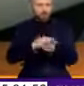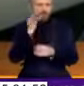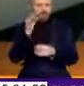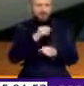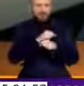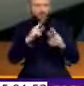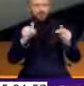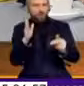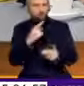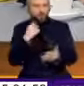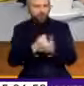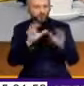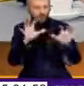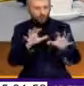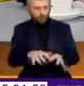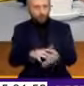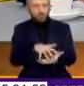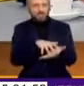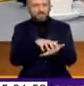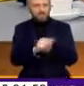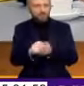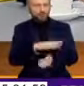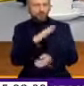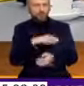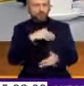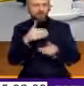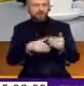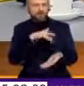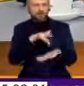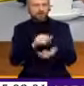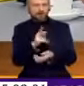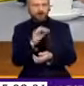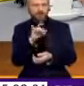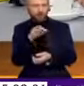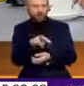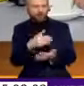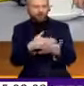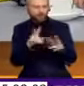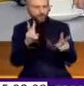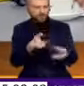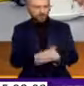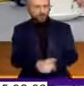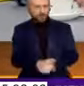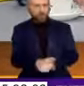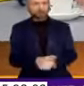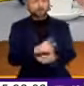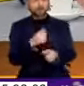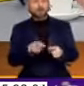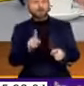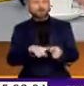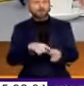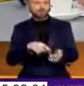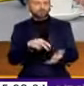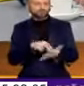буде узаконено. Знищено колишній плавальний центр, акваріум, здається, він називався. За цим стоять